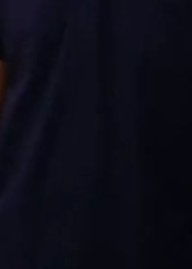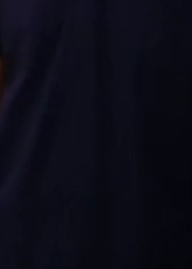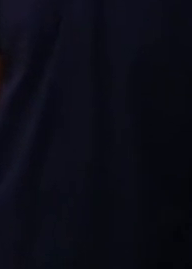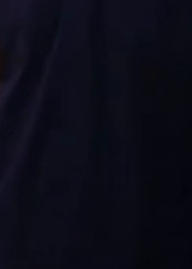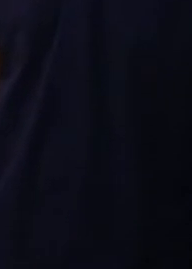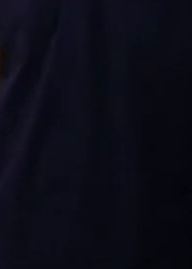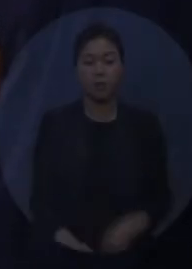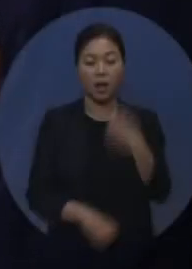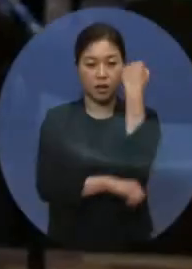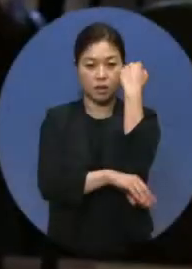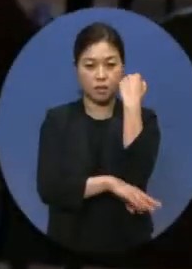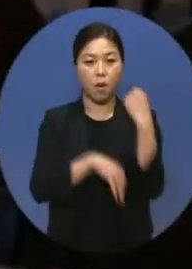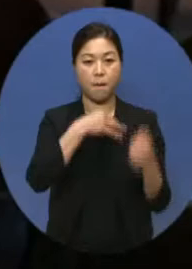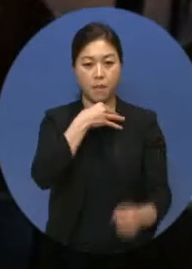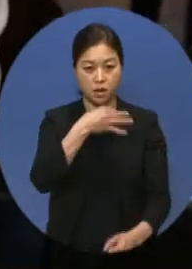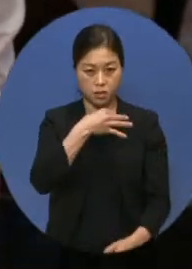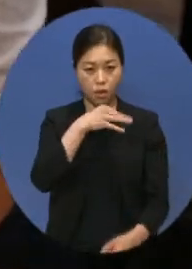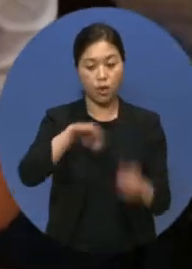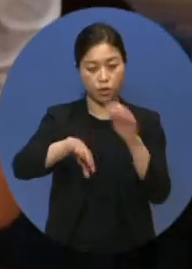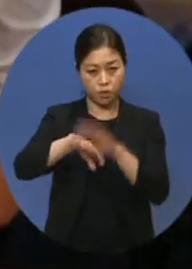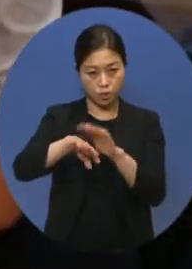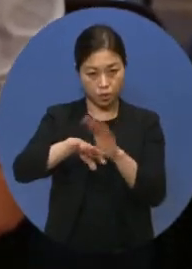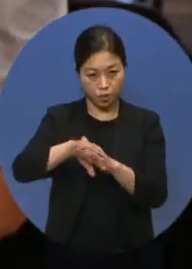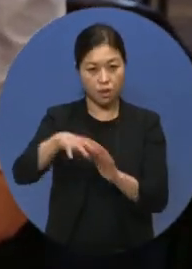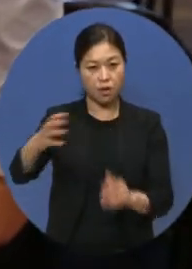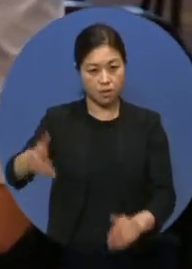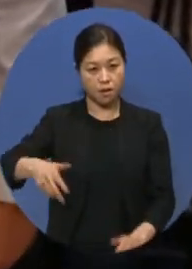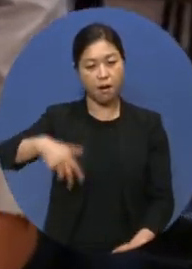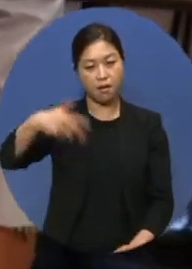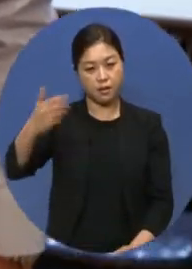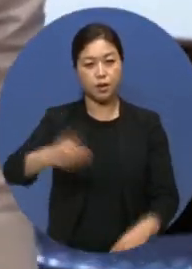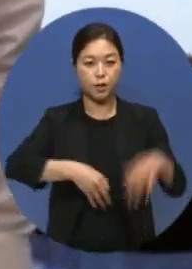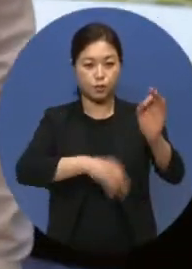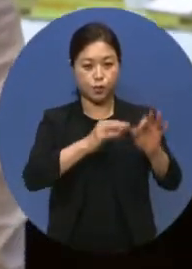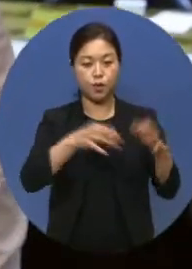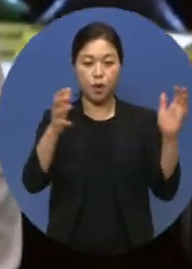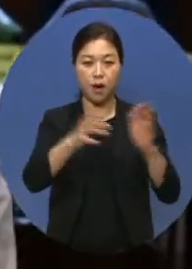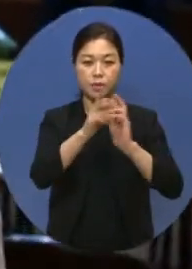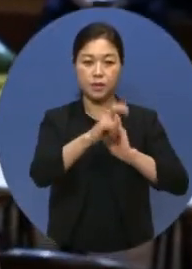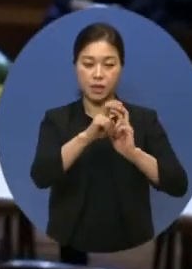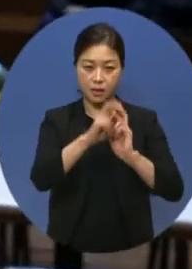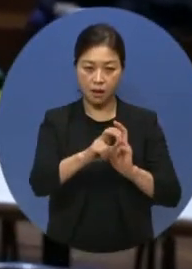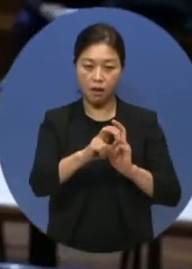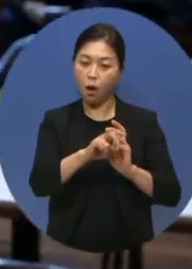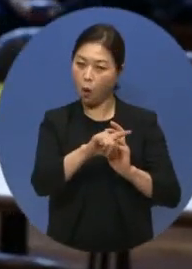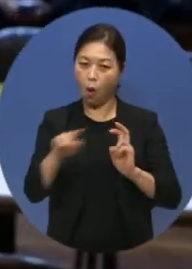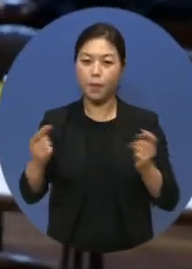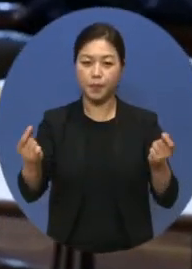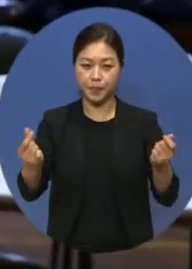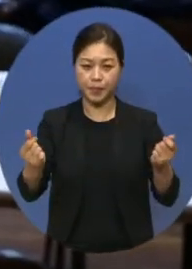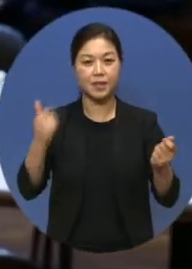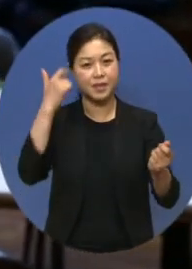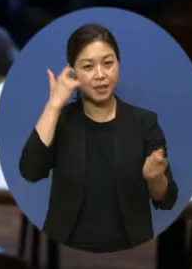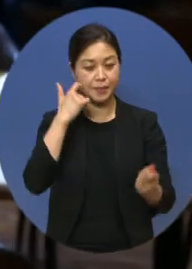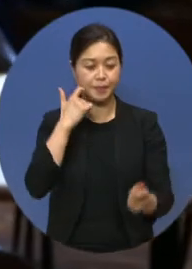기본 발성부터 손짓까지 여느 프로 합창단 못지않은 모습입니다.